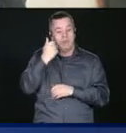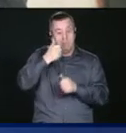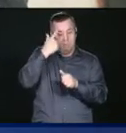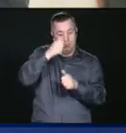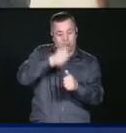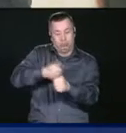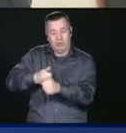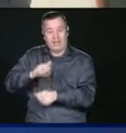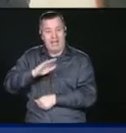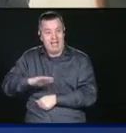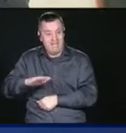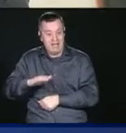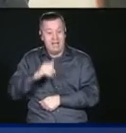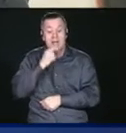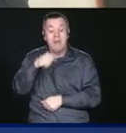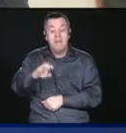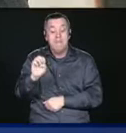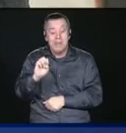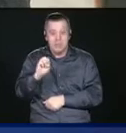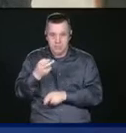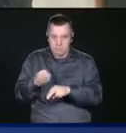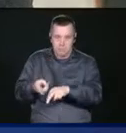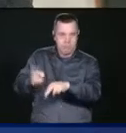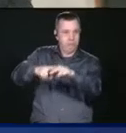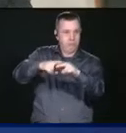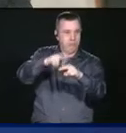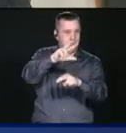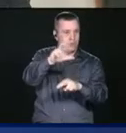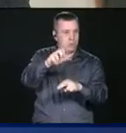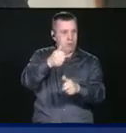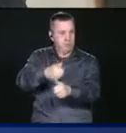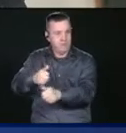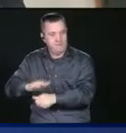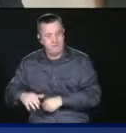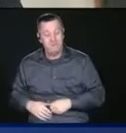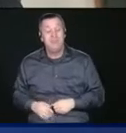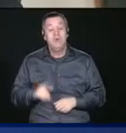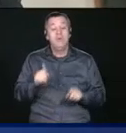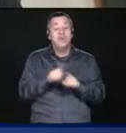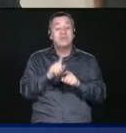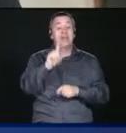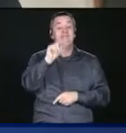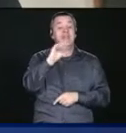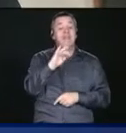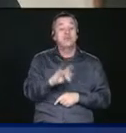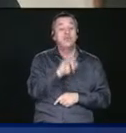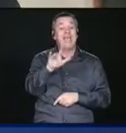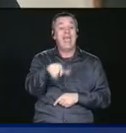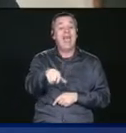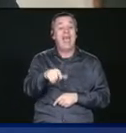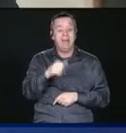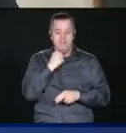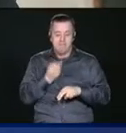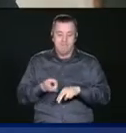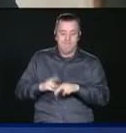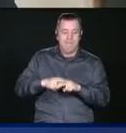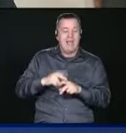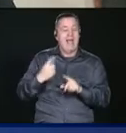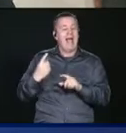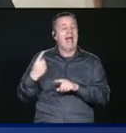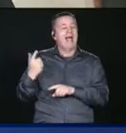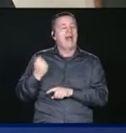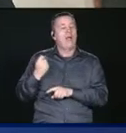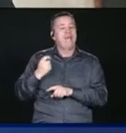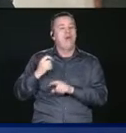vos avantages ce mercredi. Mais il y a plus. Le 20 juillet, nous allons augmenter l'allocation pour enfants